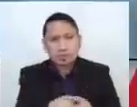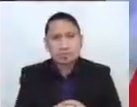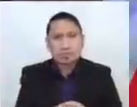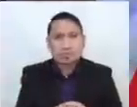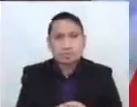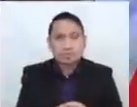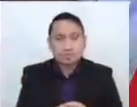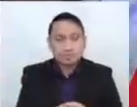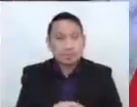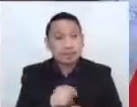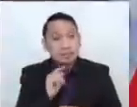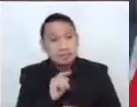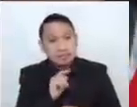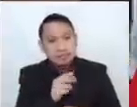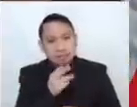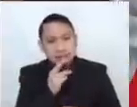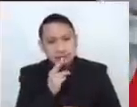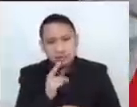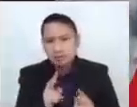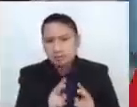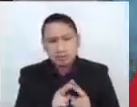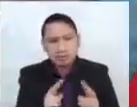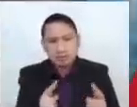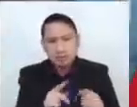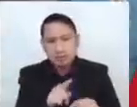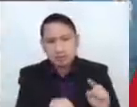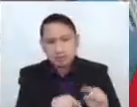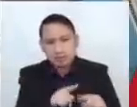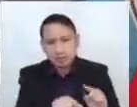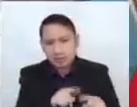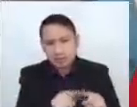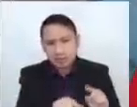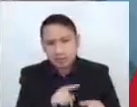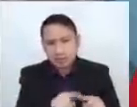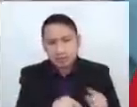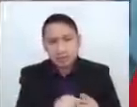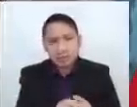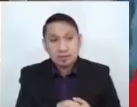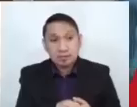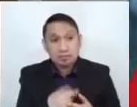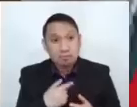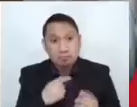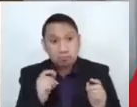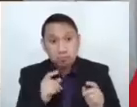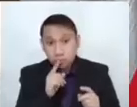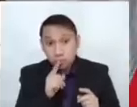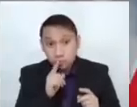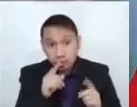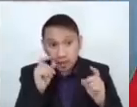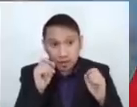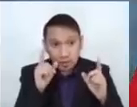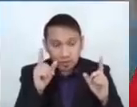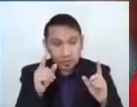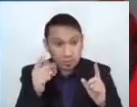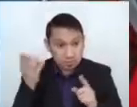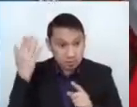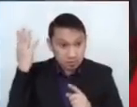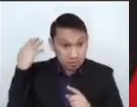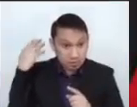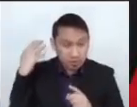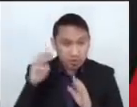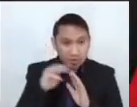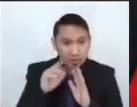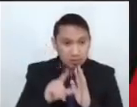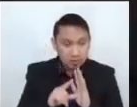napaka-friendly ni Pangulong Fidel. Mm-hmm. And you will be surprised, no? Kasi alam mo nung martial law, pinakulong ako.